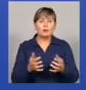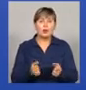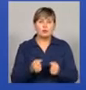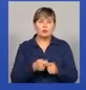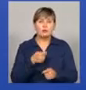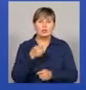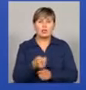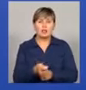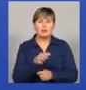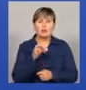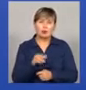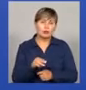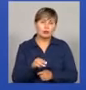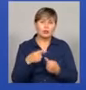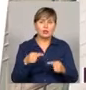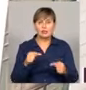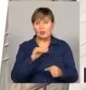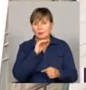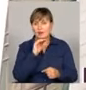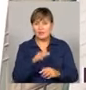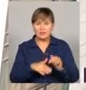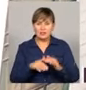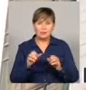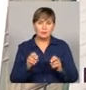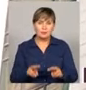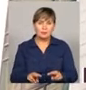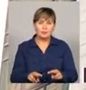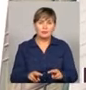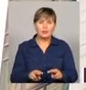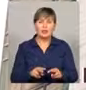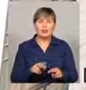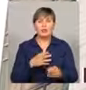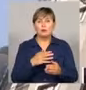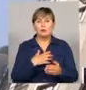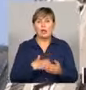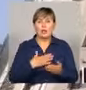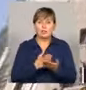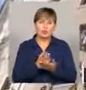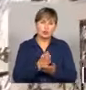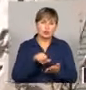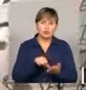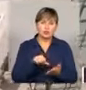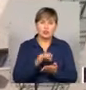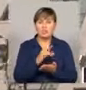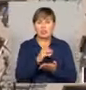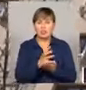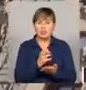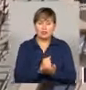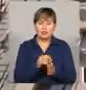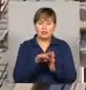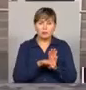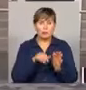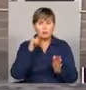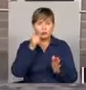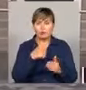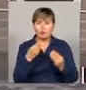заявки от той или иной профессии. К слову, приоритет участникам из резервного списка прошлого года не